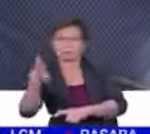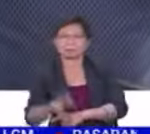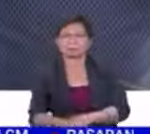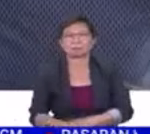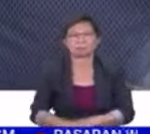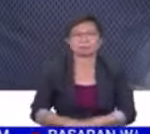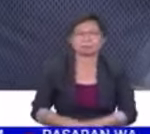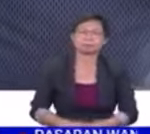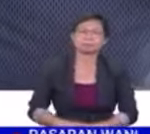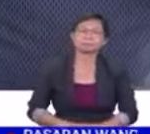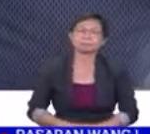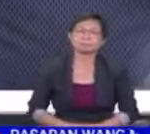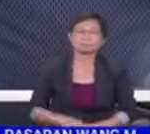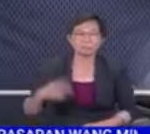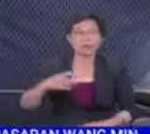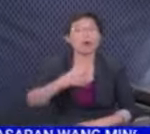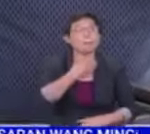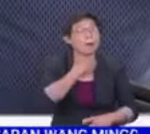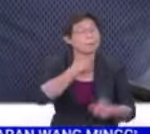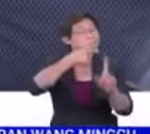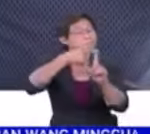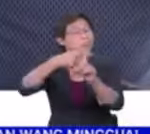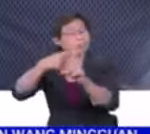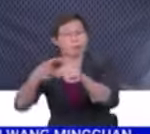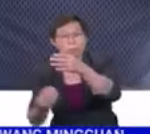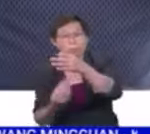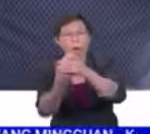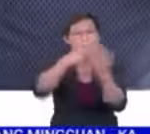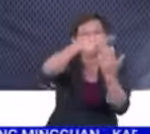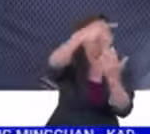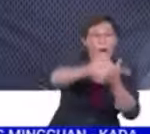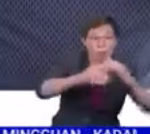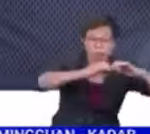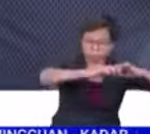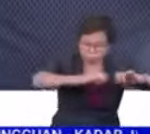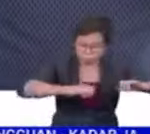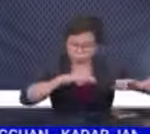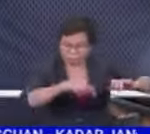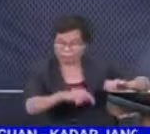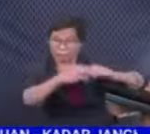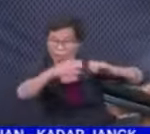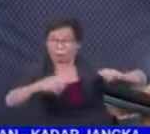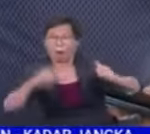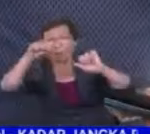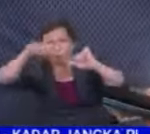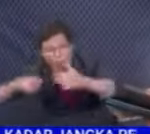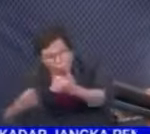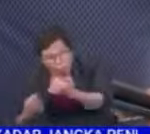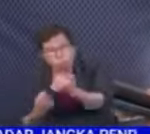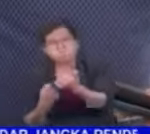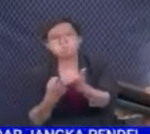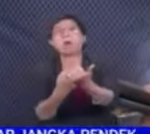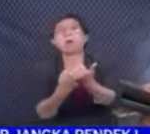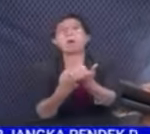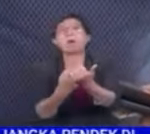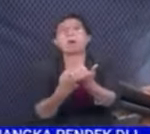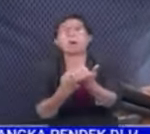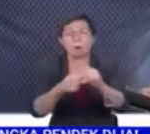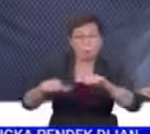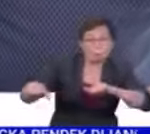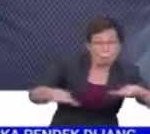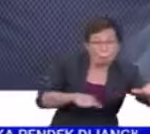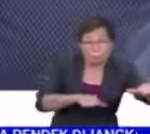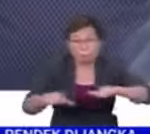Perak SCDC juga optimis bahawa pembangunan projek ini mampu menjadi antara penyumbang dalam merancakkan